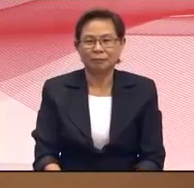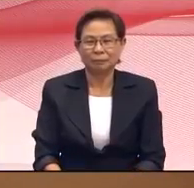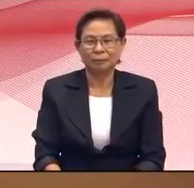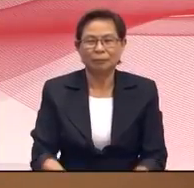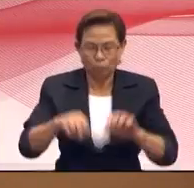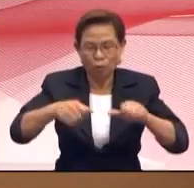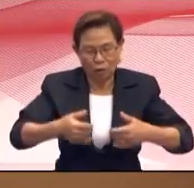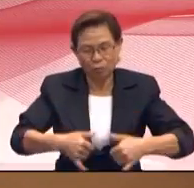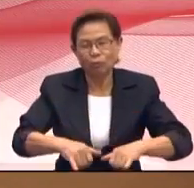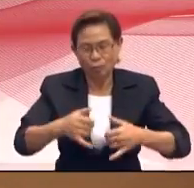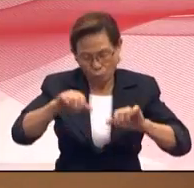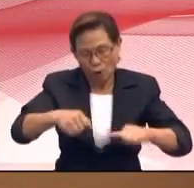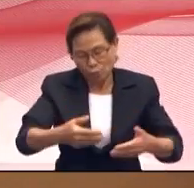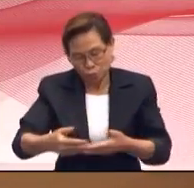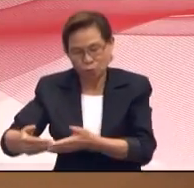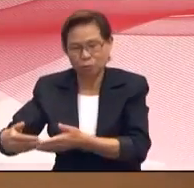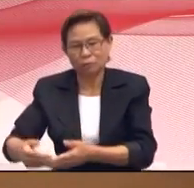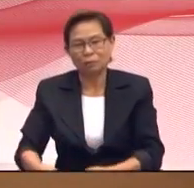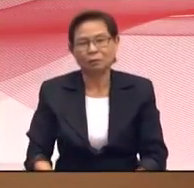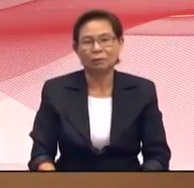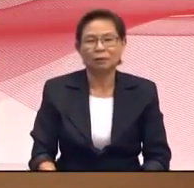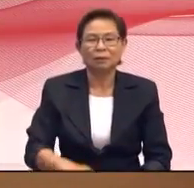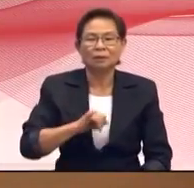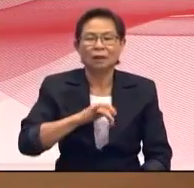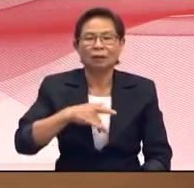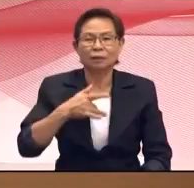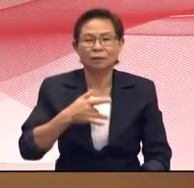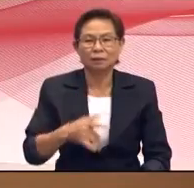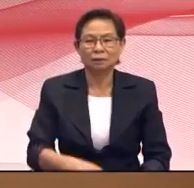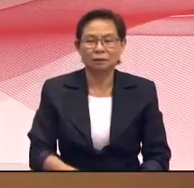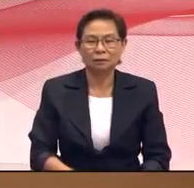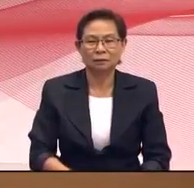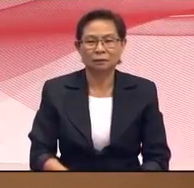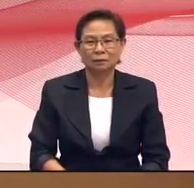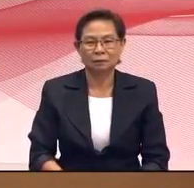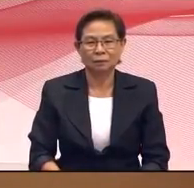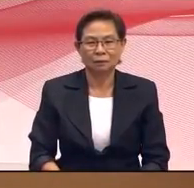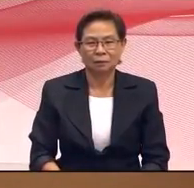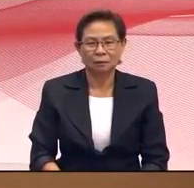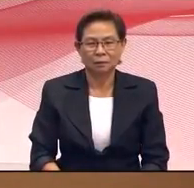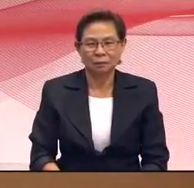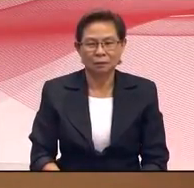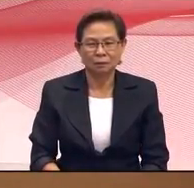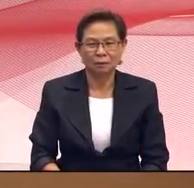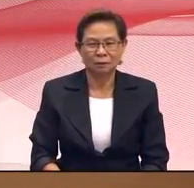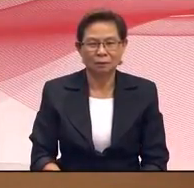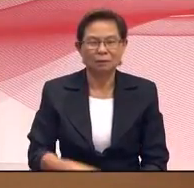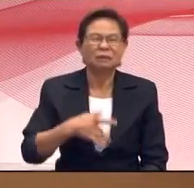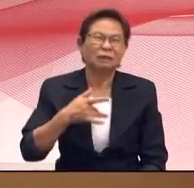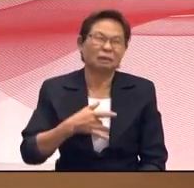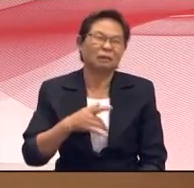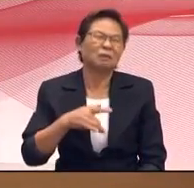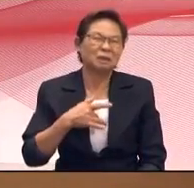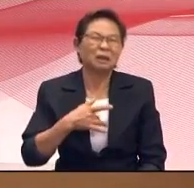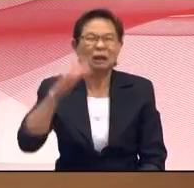Boleh terus ya. Jadi saya rasa janganlah syarikat premis perniagaan